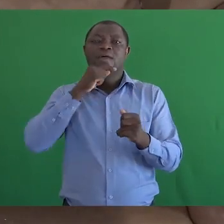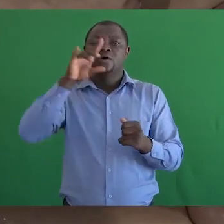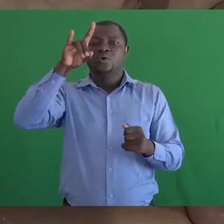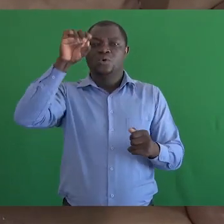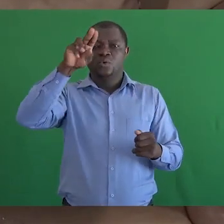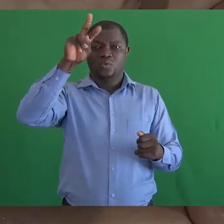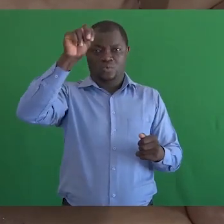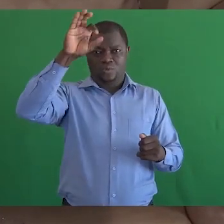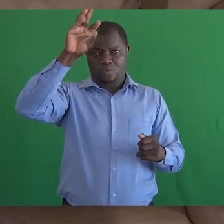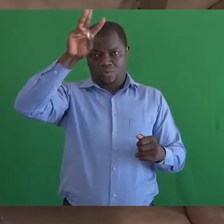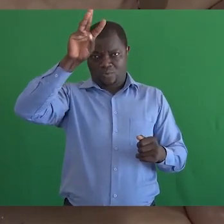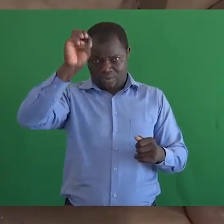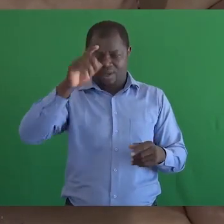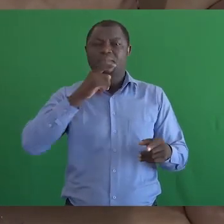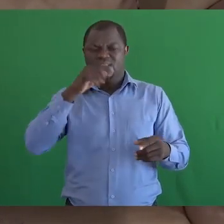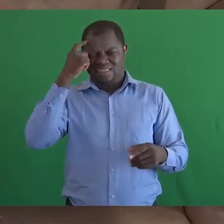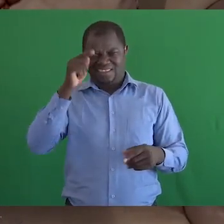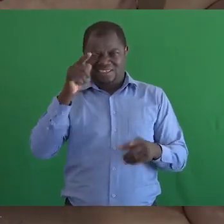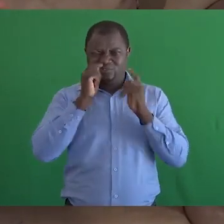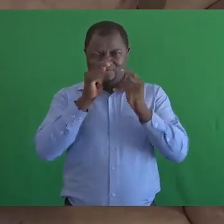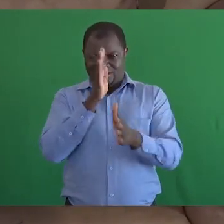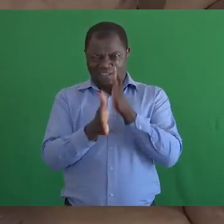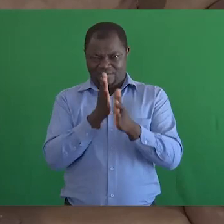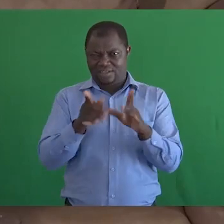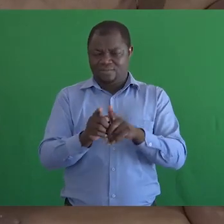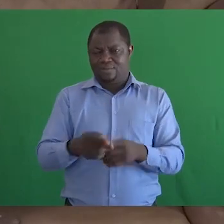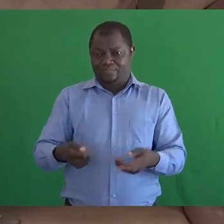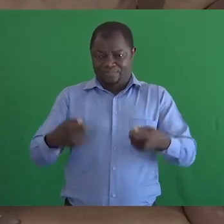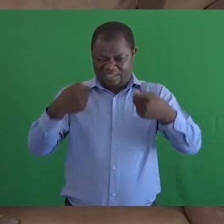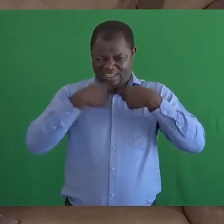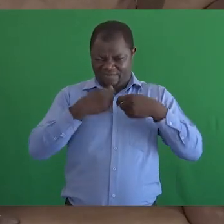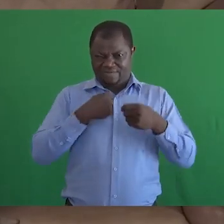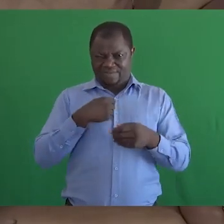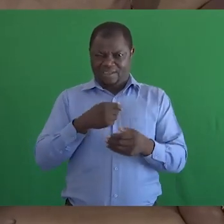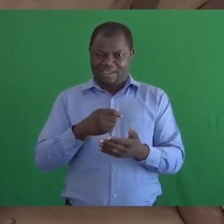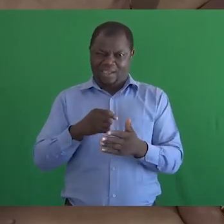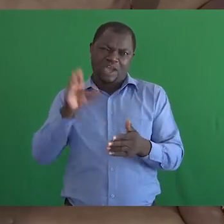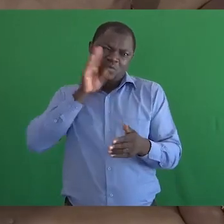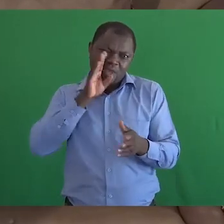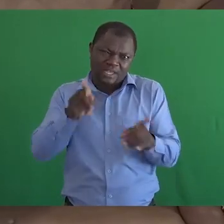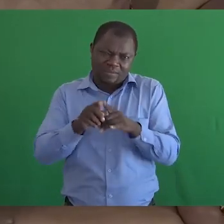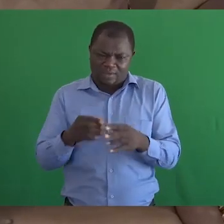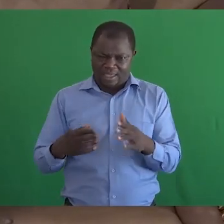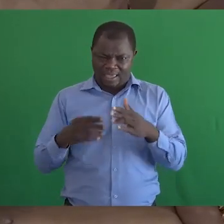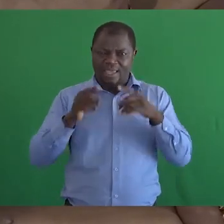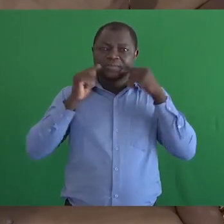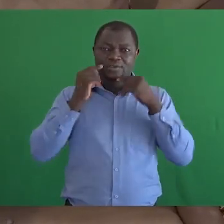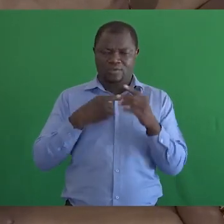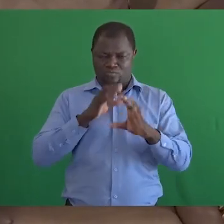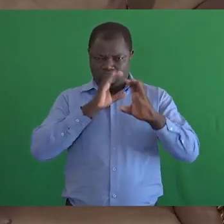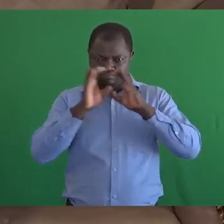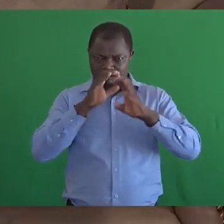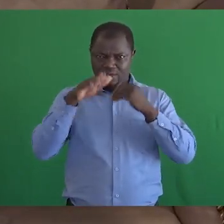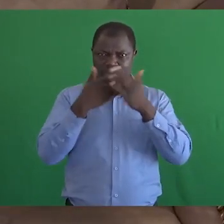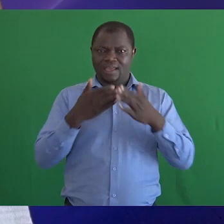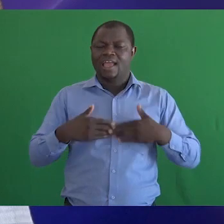kuti izvi hazvisi kupiwa dzidziso yakawanda agotipa chikuva chekuti tifare tichikurukura tinovatenda